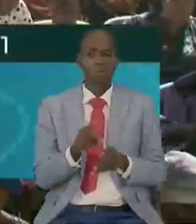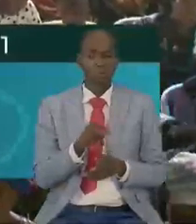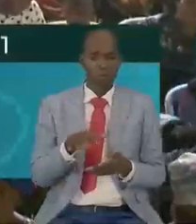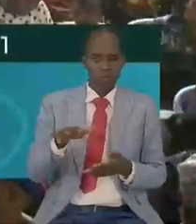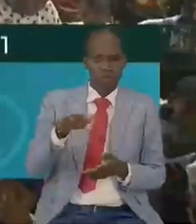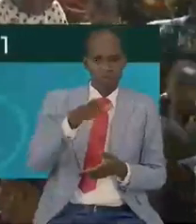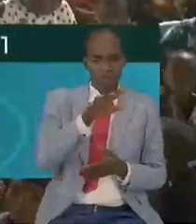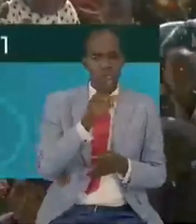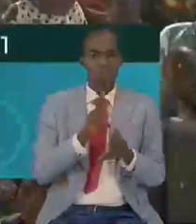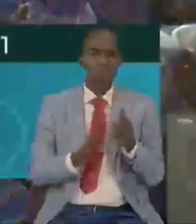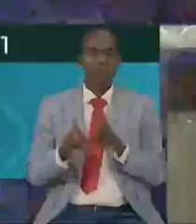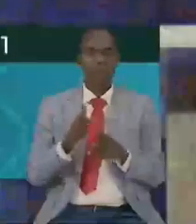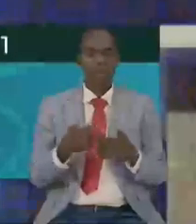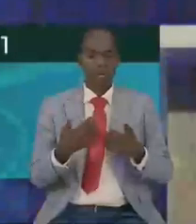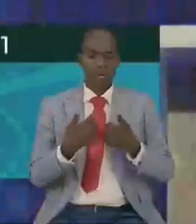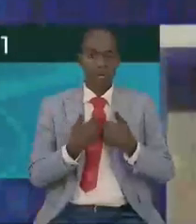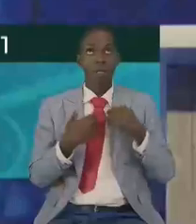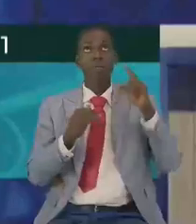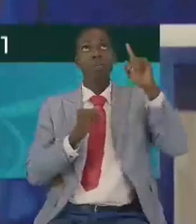Le peuple. Que je me suis formé,